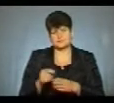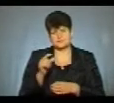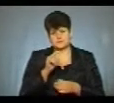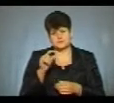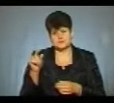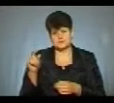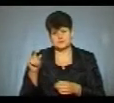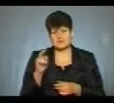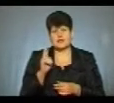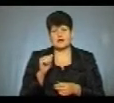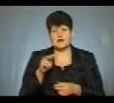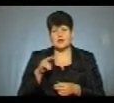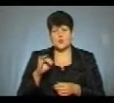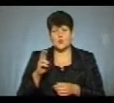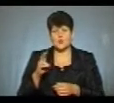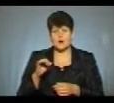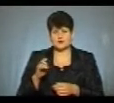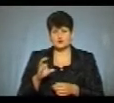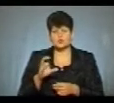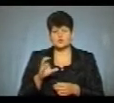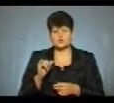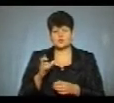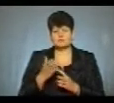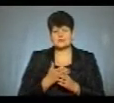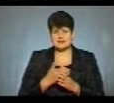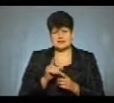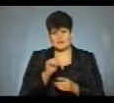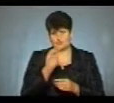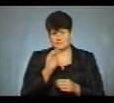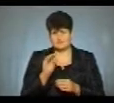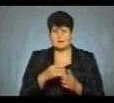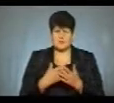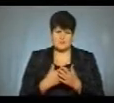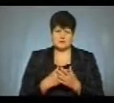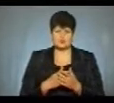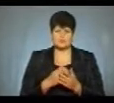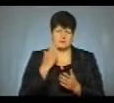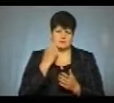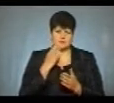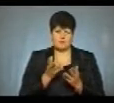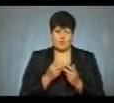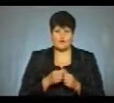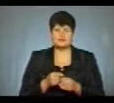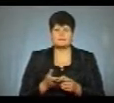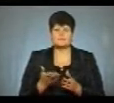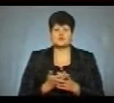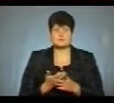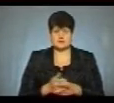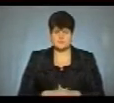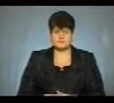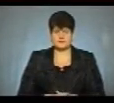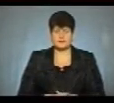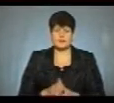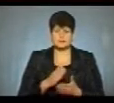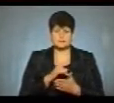скажімо, калькулятор субсидій, і зразу буде сайт для можливості для приблизного розрахунку субсидій. Мені підказують,